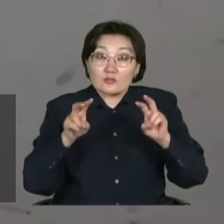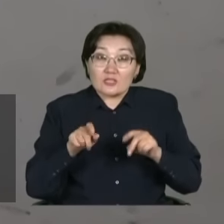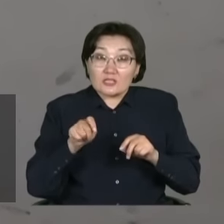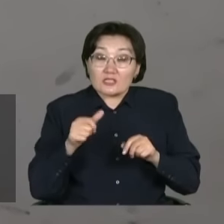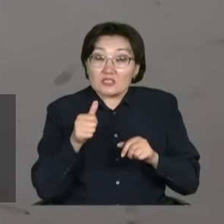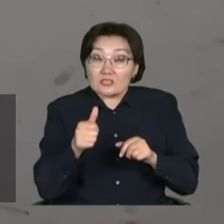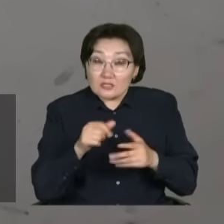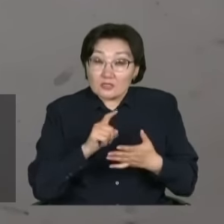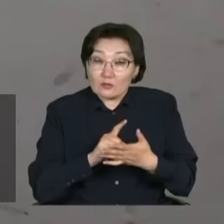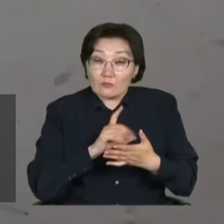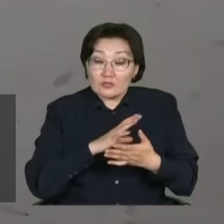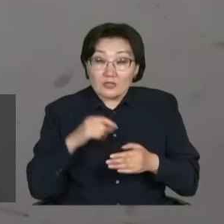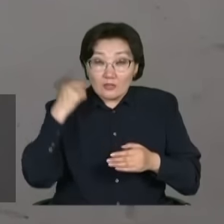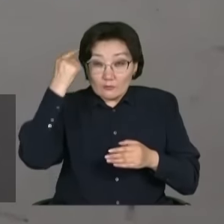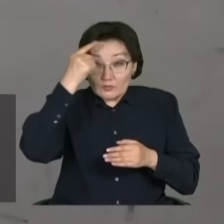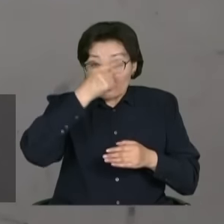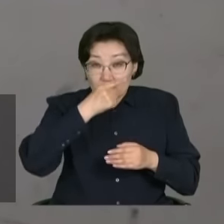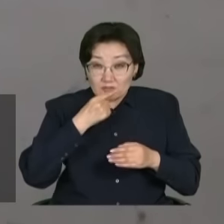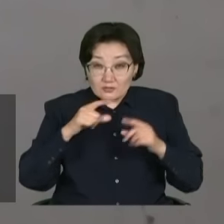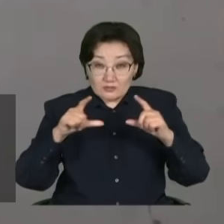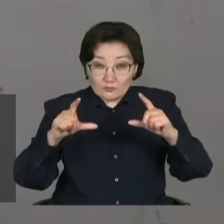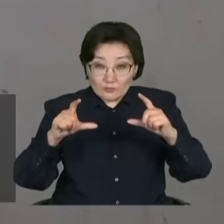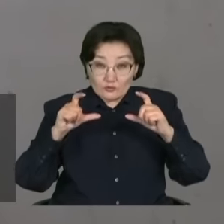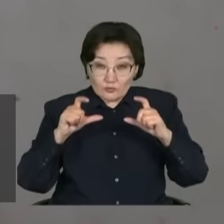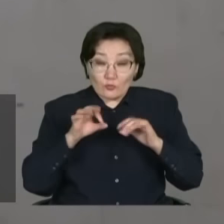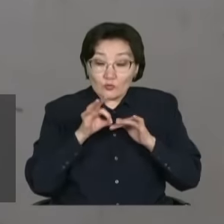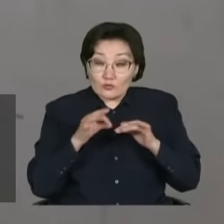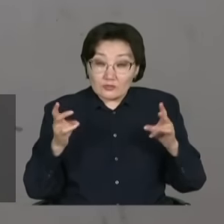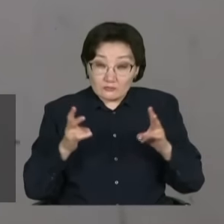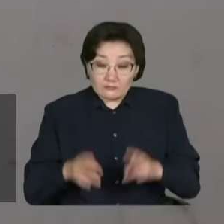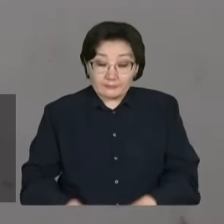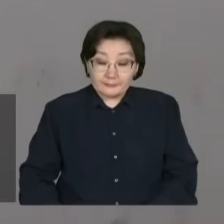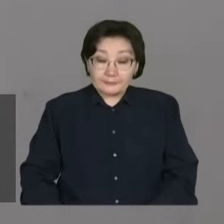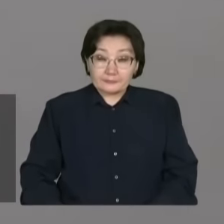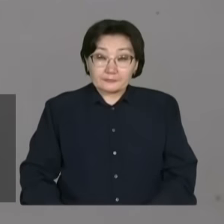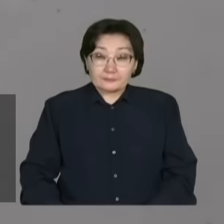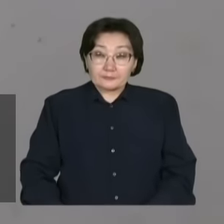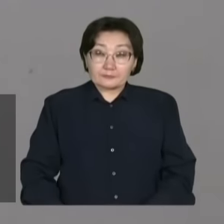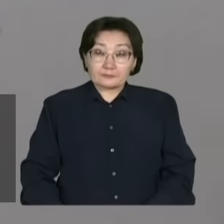болу керек, және де бет бейнеңіздің аутентификациясынан өту керек.